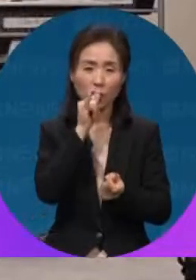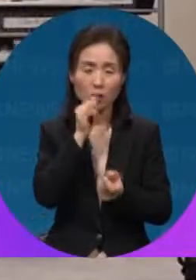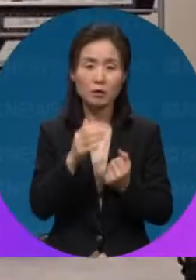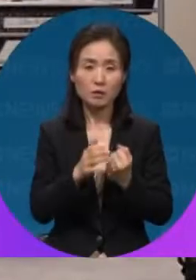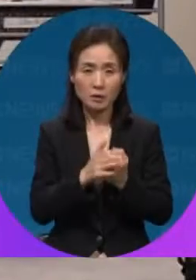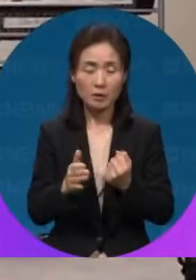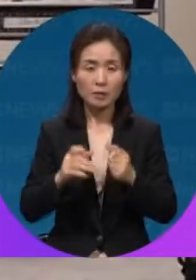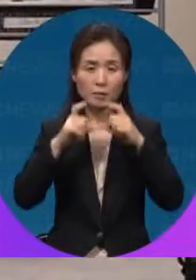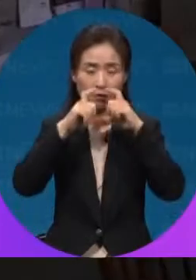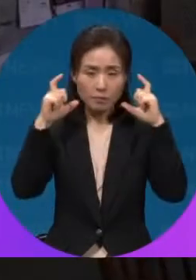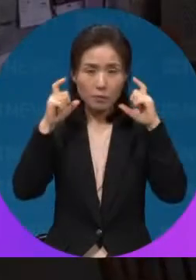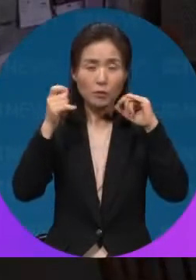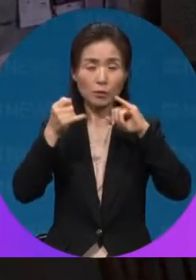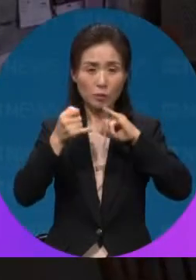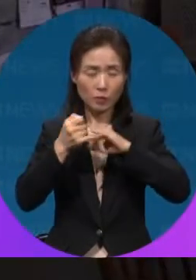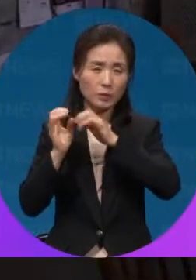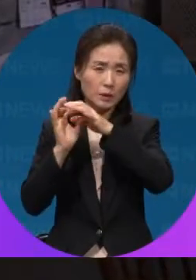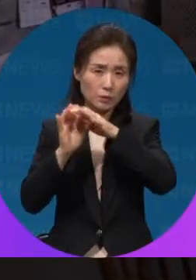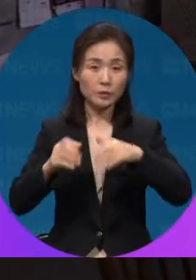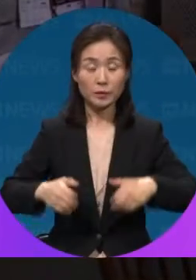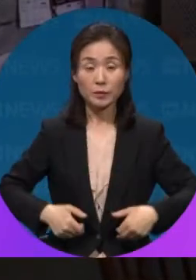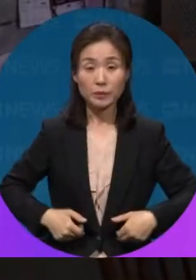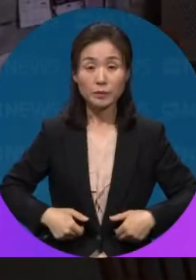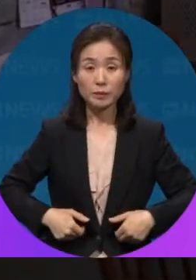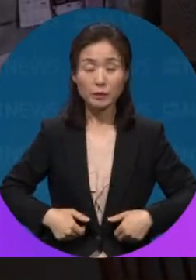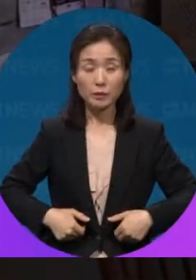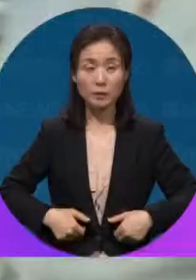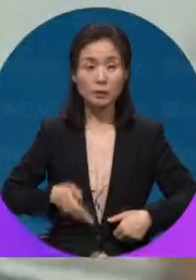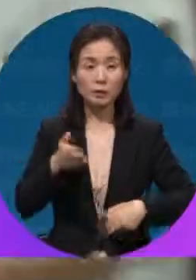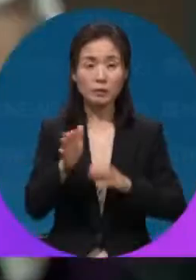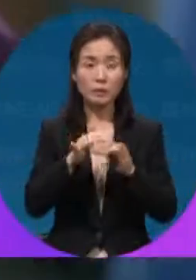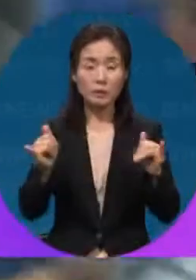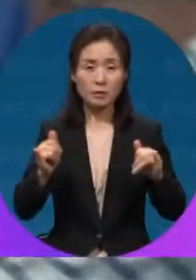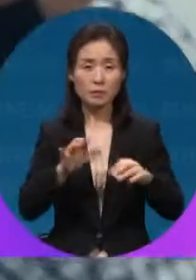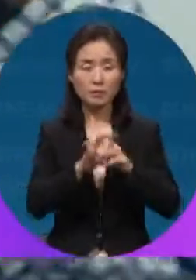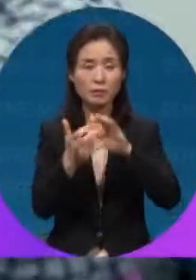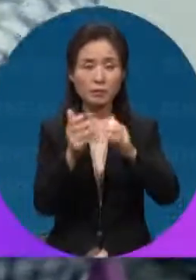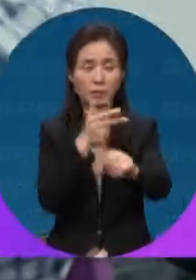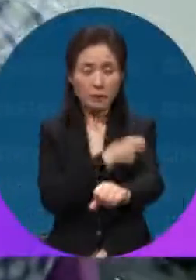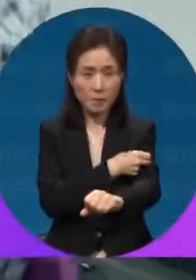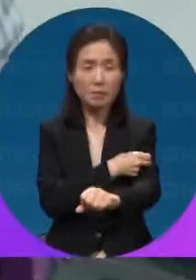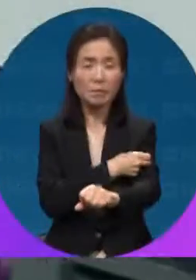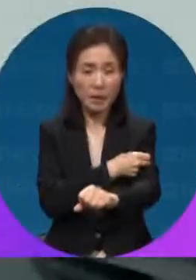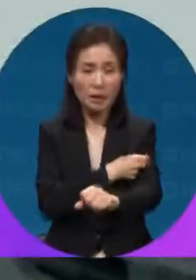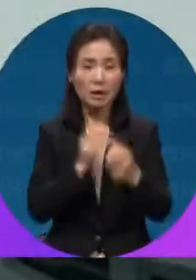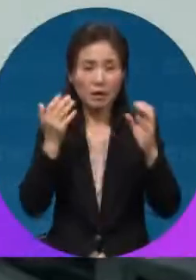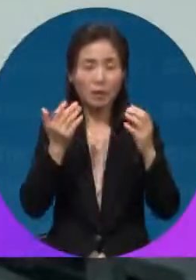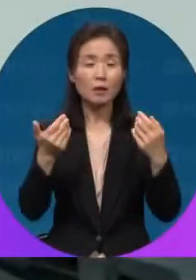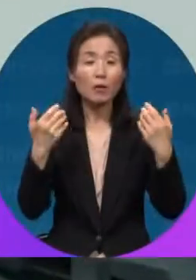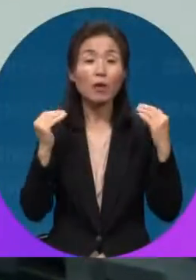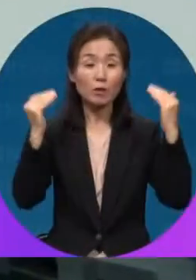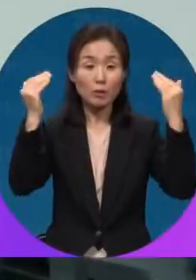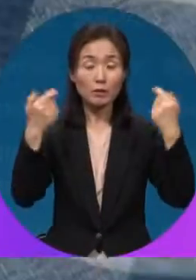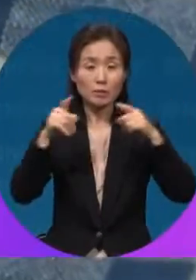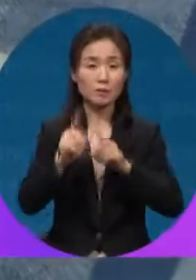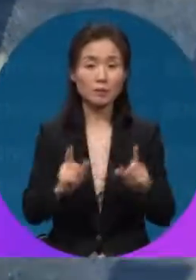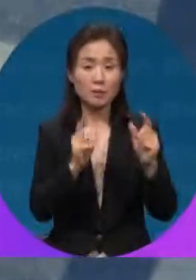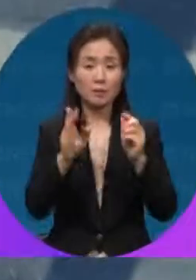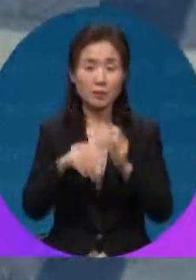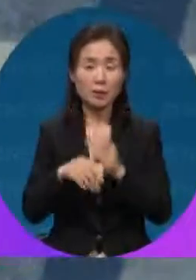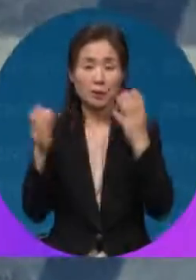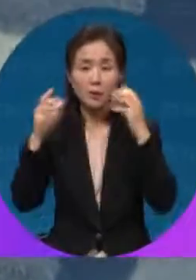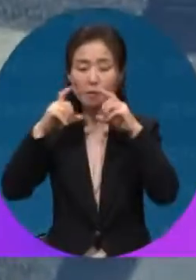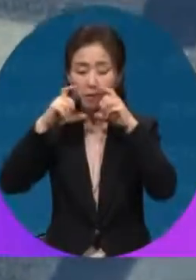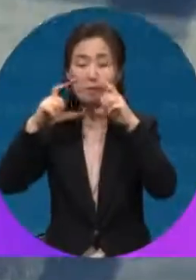때문에 마스크 착용을 계속해야 하는데요. 전문가들은 백신 접종을 완료한 어른들과 생활할 때는 아동들이